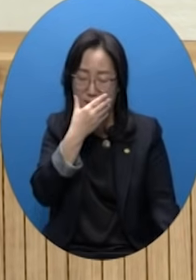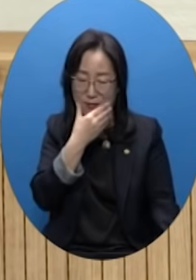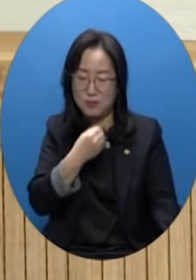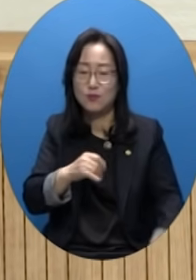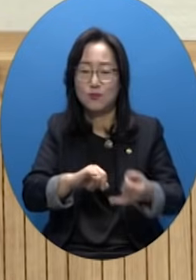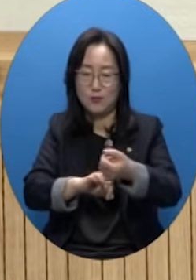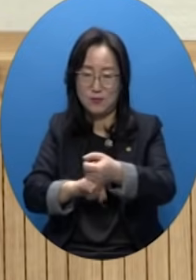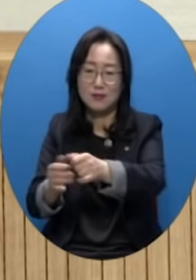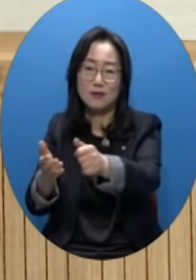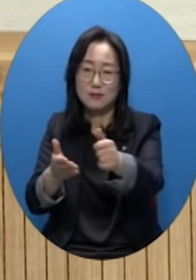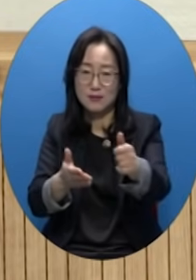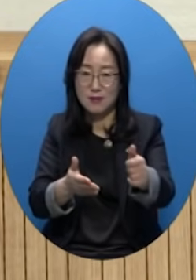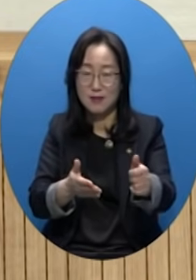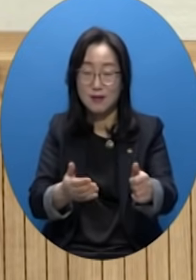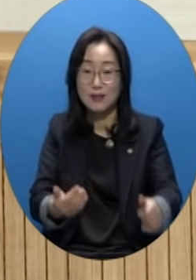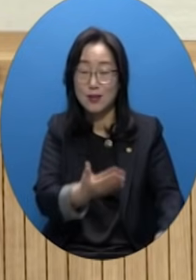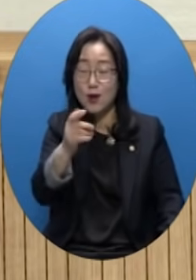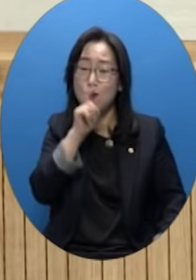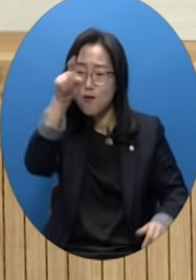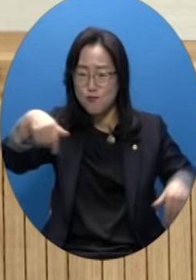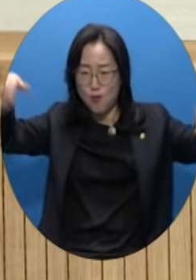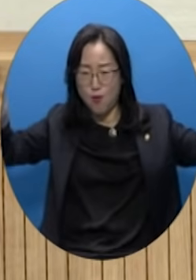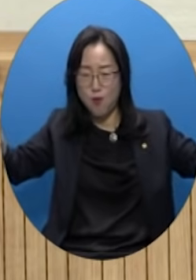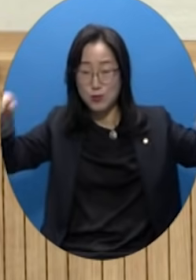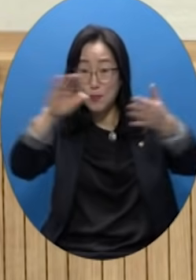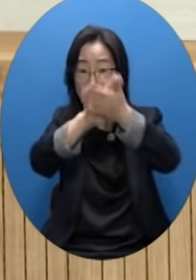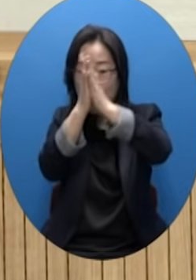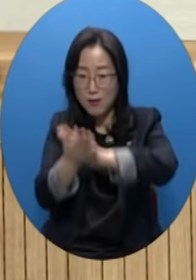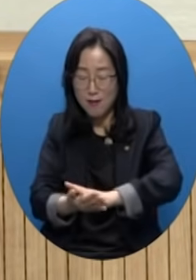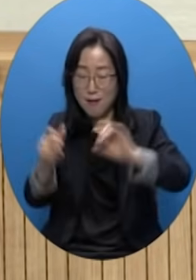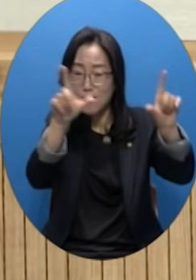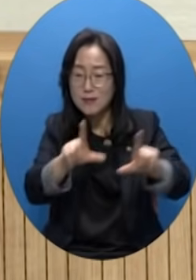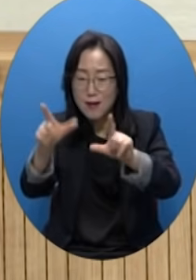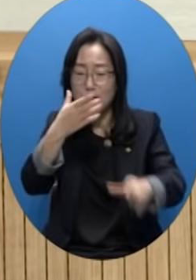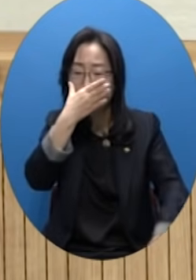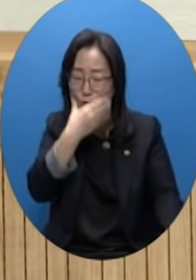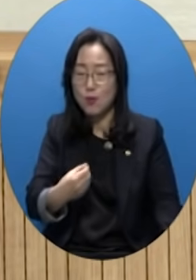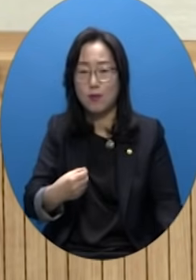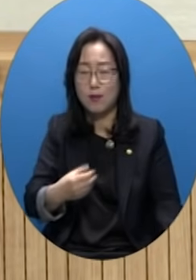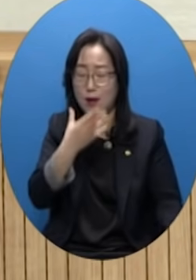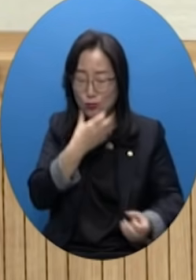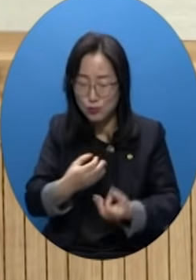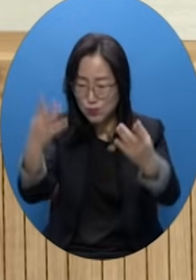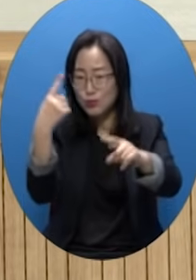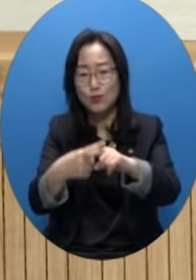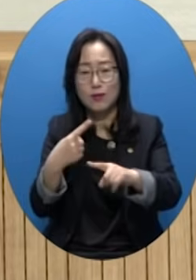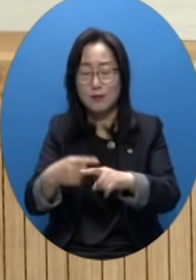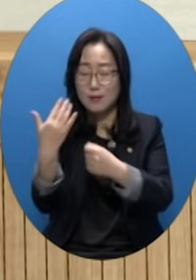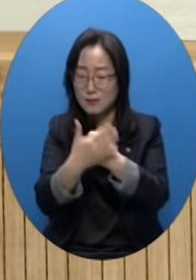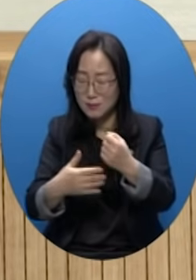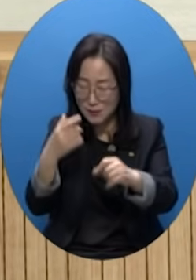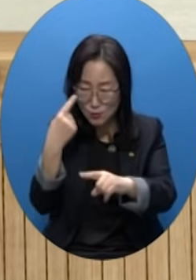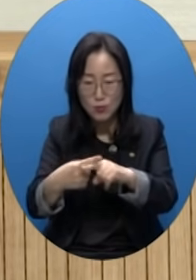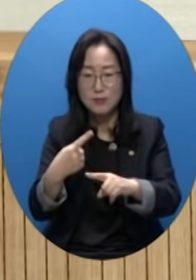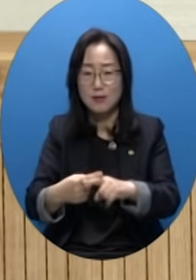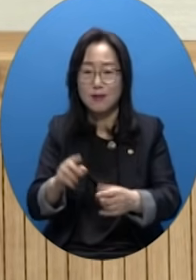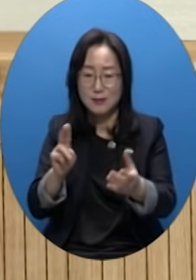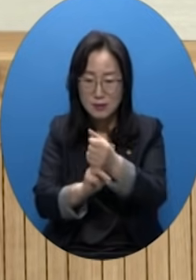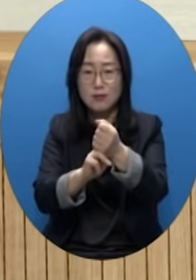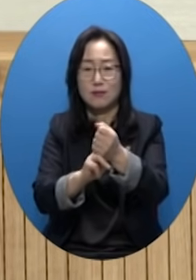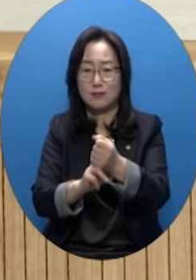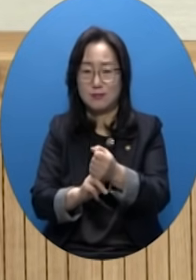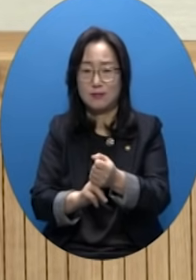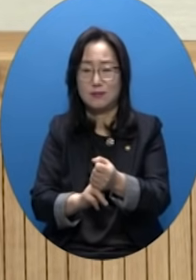바랍니다 여러분 독재가 되면 그 사람이 행복인 것입니다 축복인 것입니다 의뢰인 것입니다 기적이